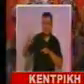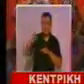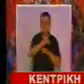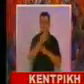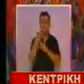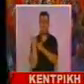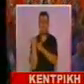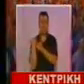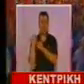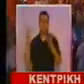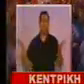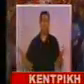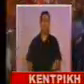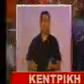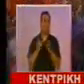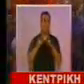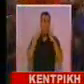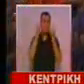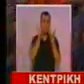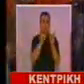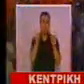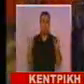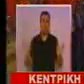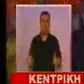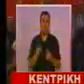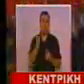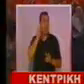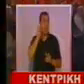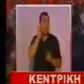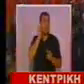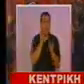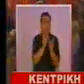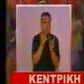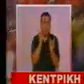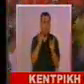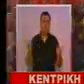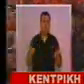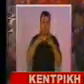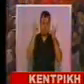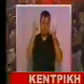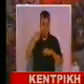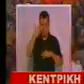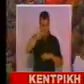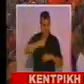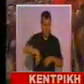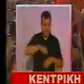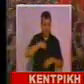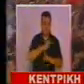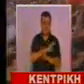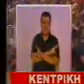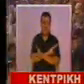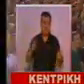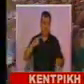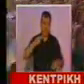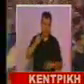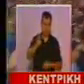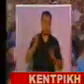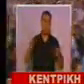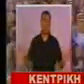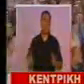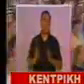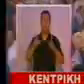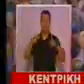Ό,τι θέλετε, δίπλα στο κυβέρνηση μπαίνουν διάφορα ονοματεπώνυμα. Εμείς το ξεκαθαρίζουμε. Όποια κυβέρνηση